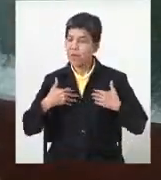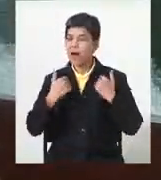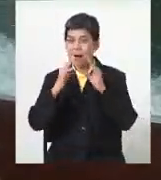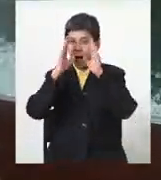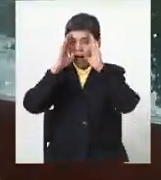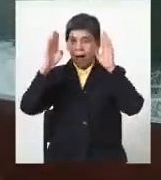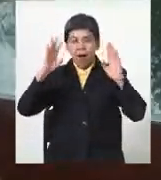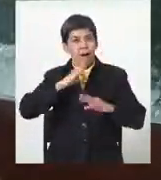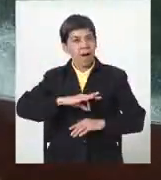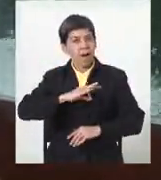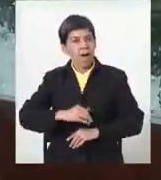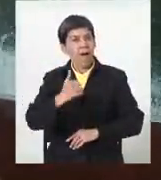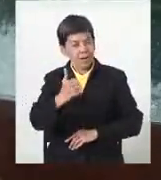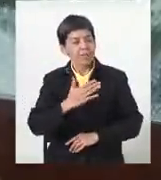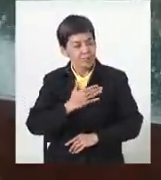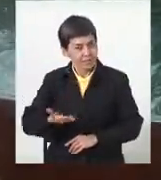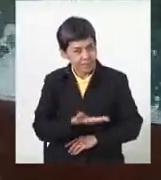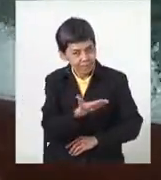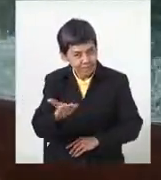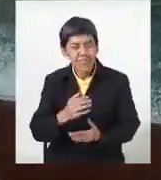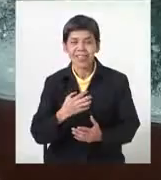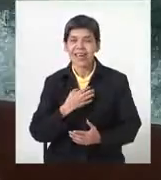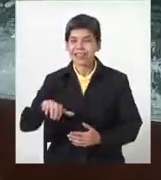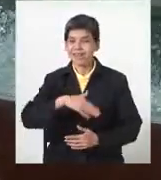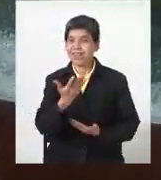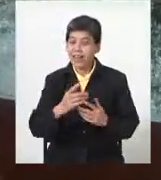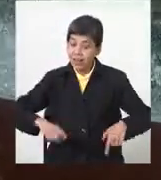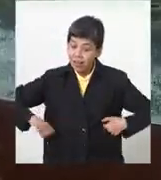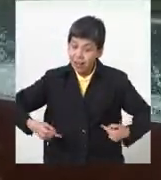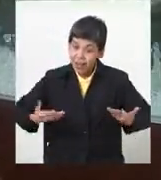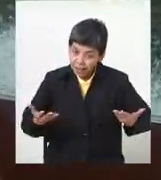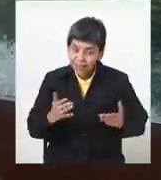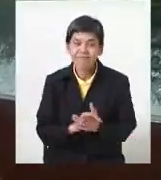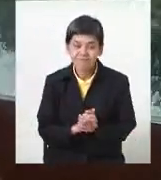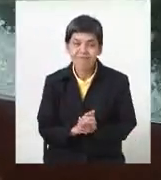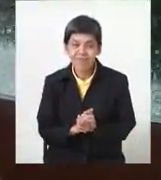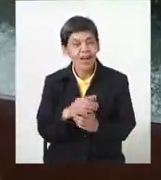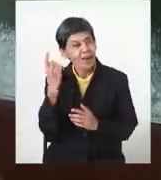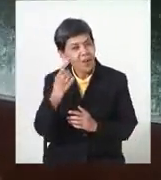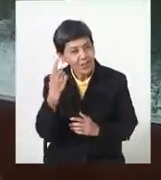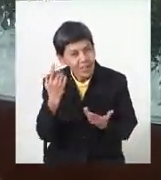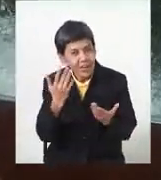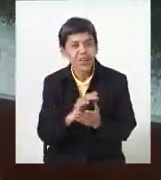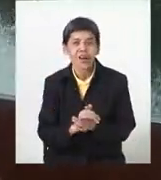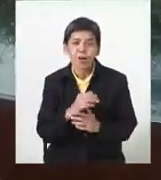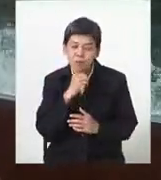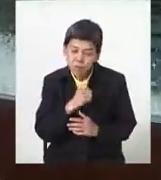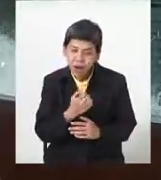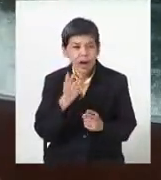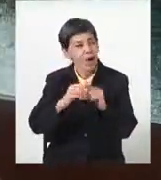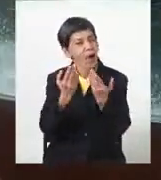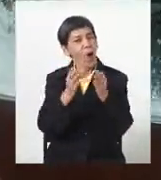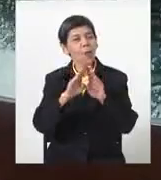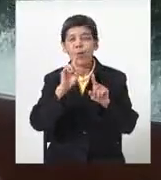สนุกสนานความเพลิดเพลินเป็นประสบการณ์ชีวิตที่ดีนะครับก็อยากจะชวนชวนให้เพื่อนมนุษย์ล้อก็ตามนะนัก